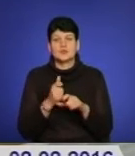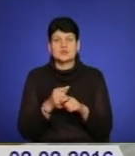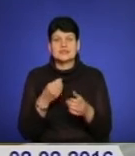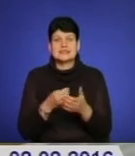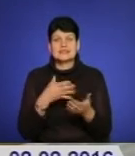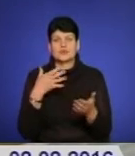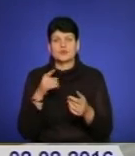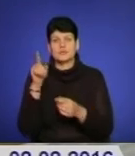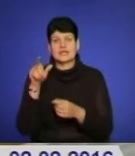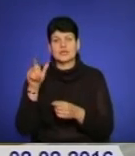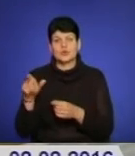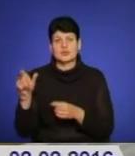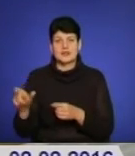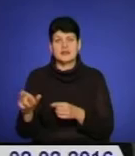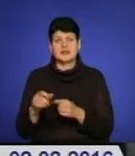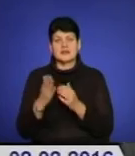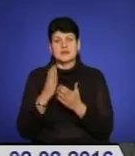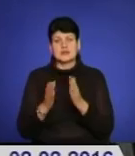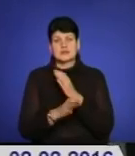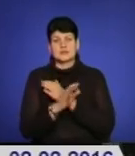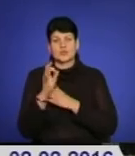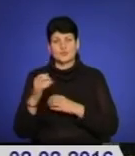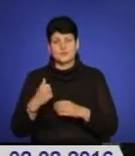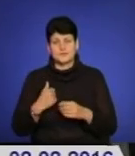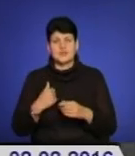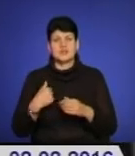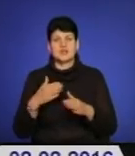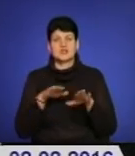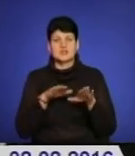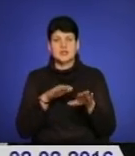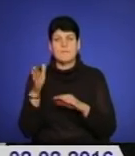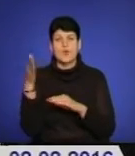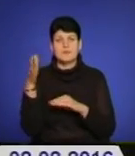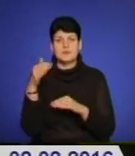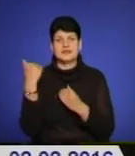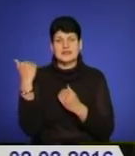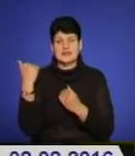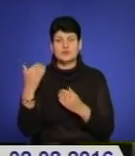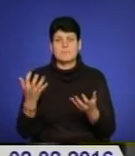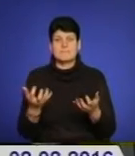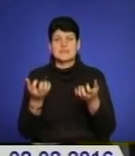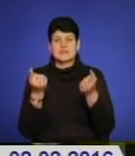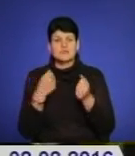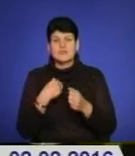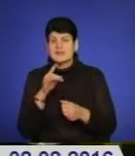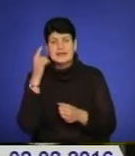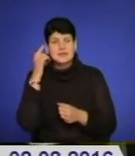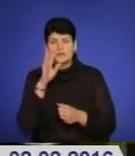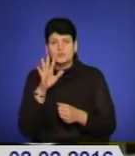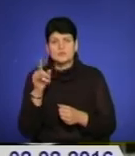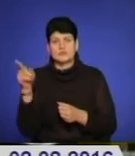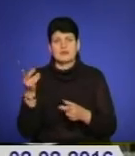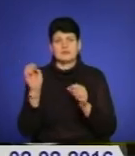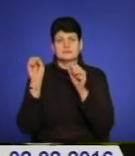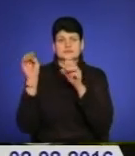цінуємо тих людей, які на сході. Також ми шиємо прапори для їхньої підтримки, щоб вони не думали, що ми їх там